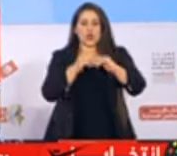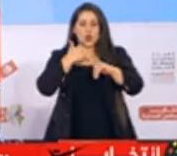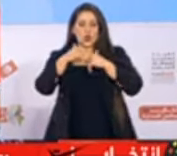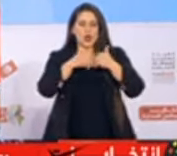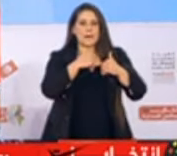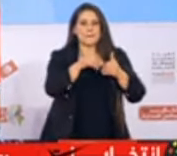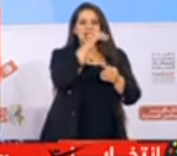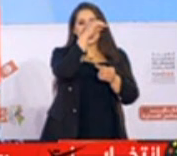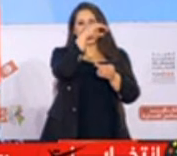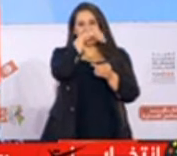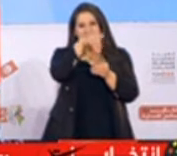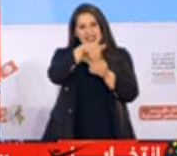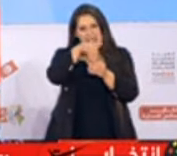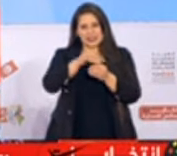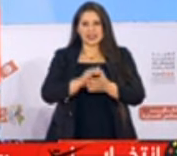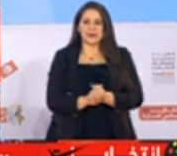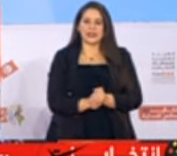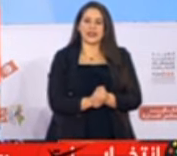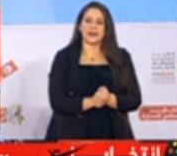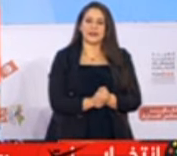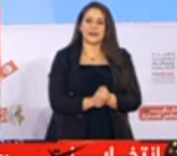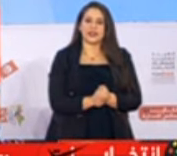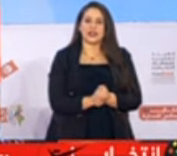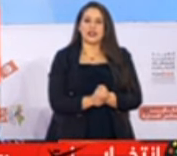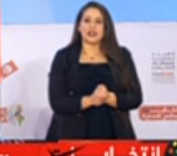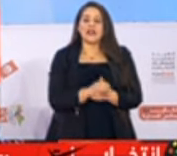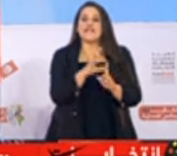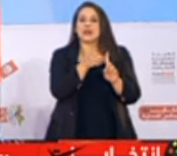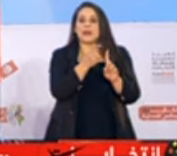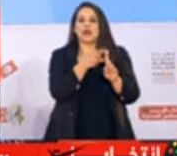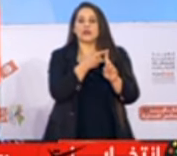الانتخابية. بخصوص